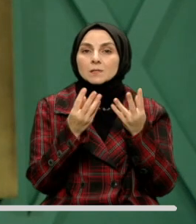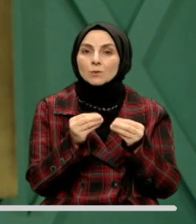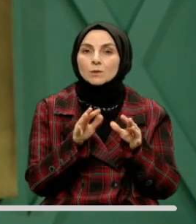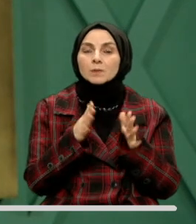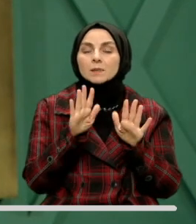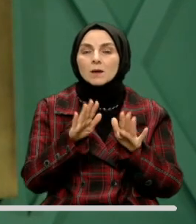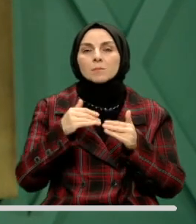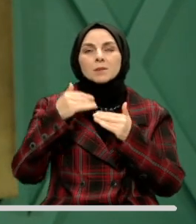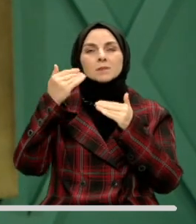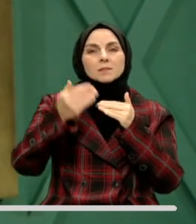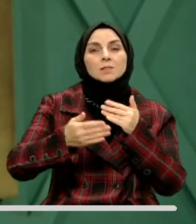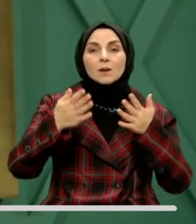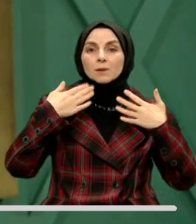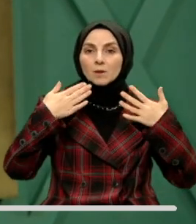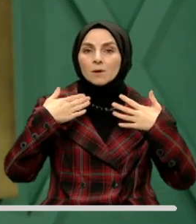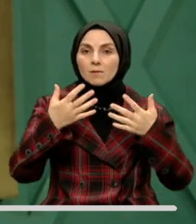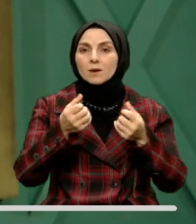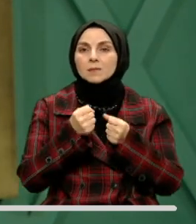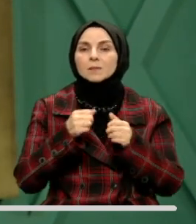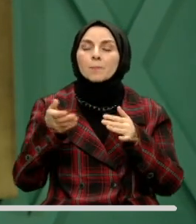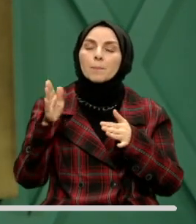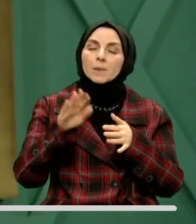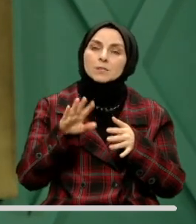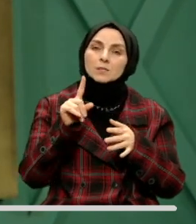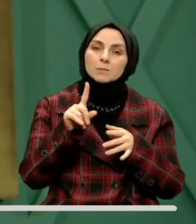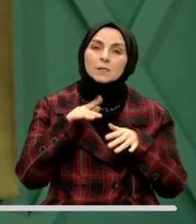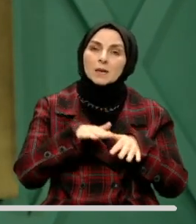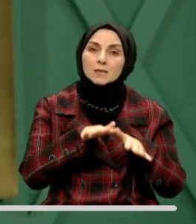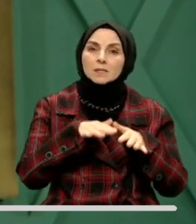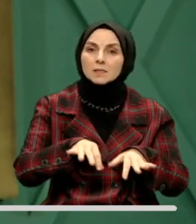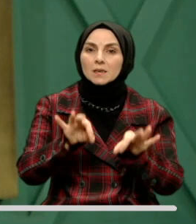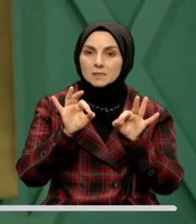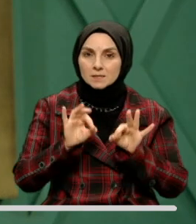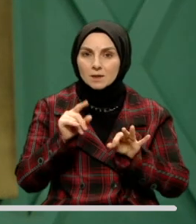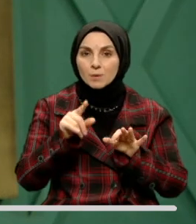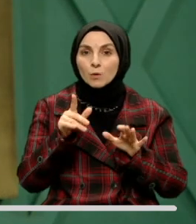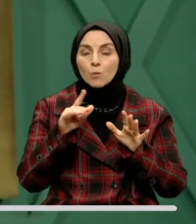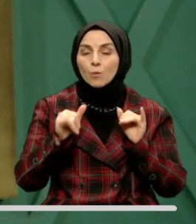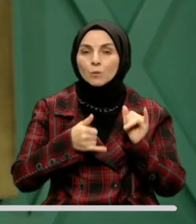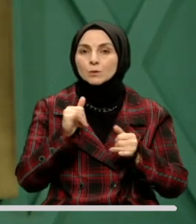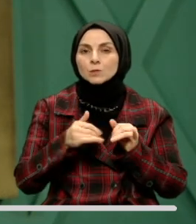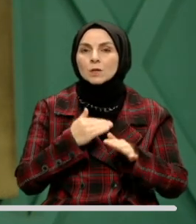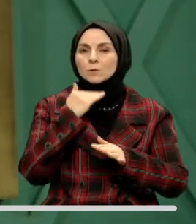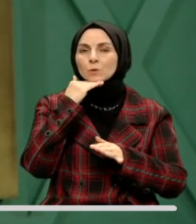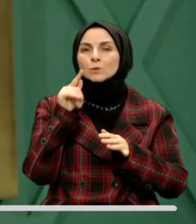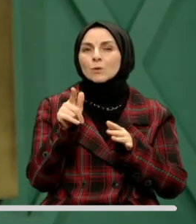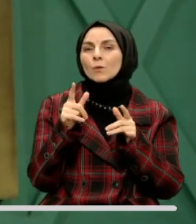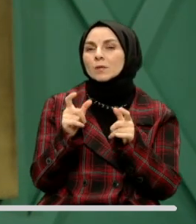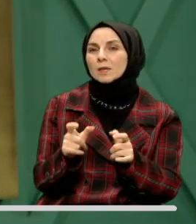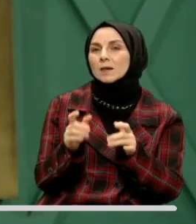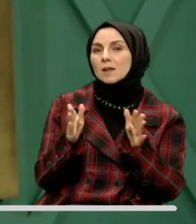hava alıp çocuğu başka bir etkinliğe hazırlamak, yani o oyuncak dolusu ortamdan veyahut da